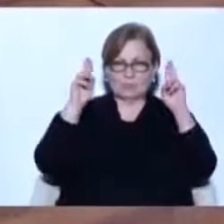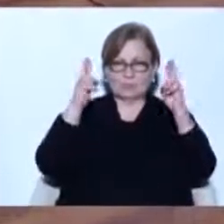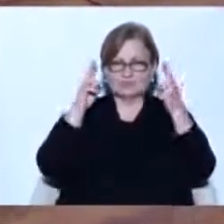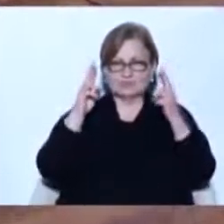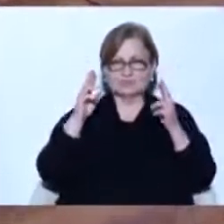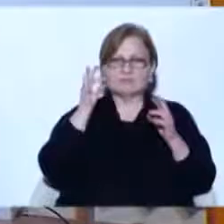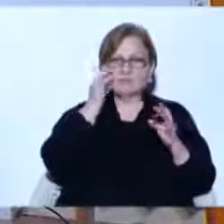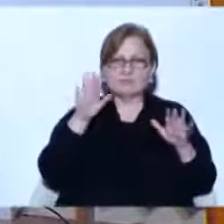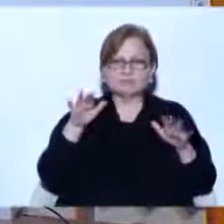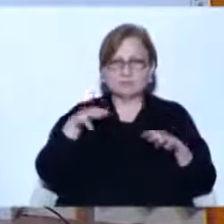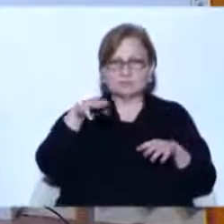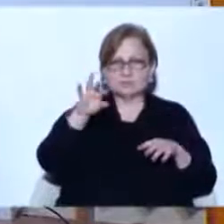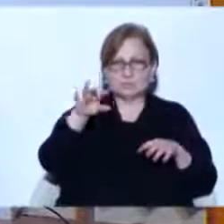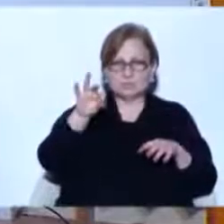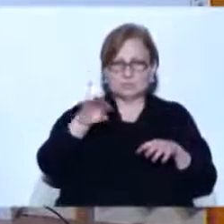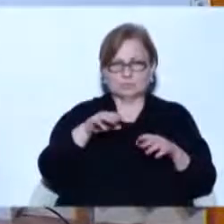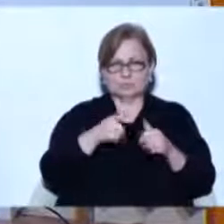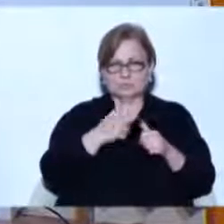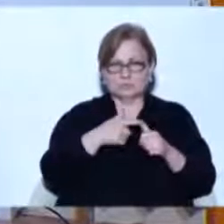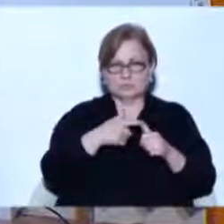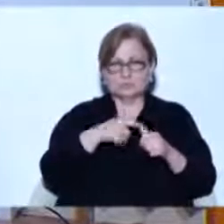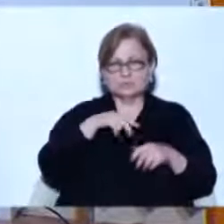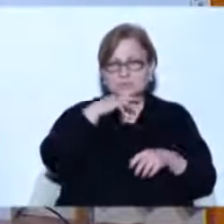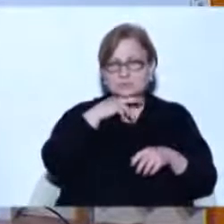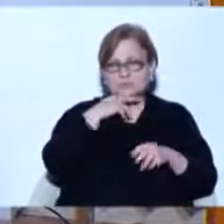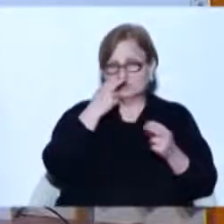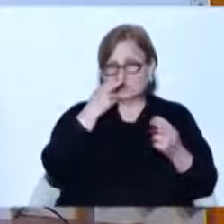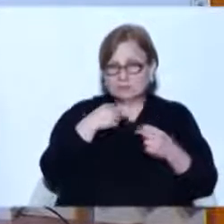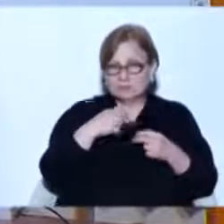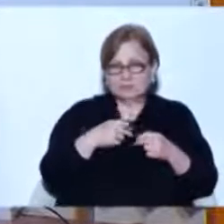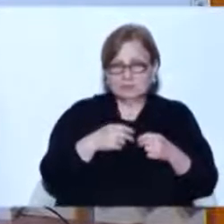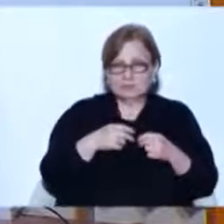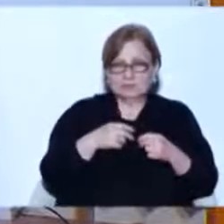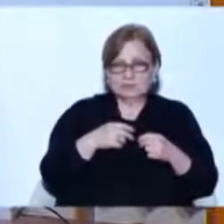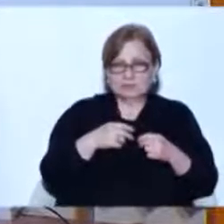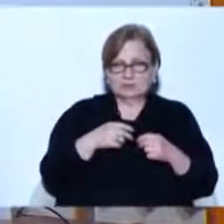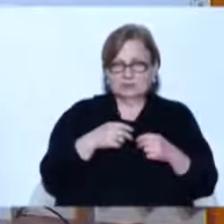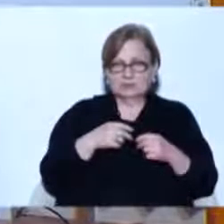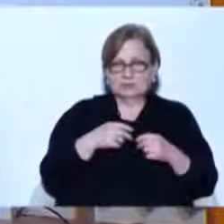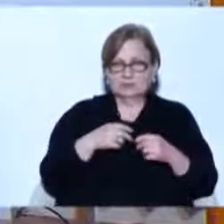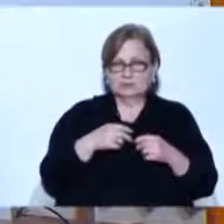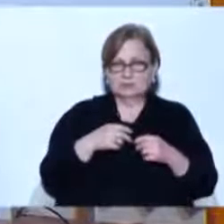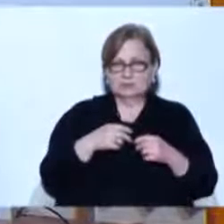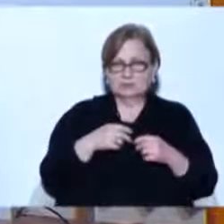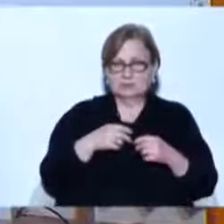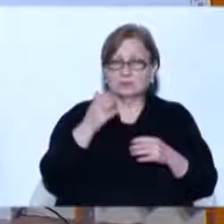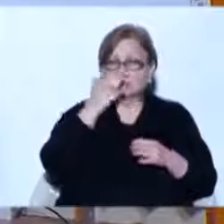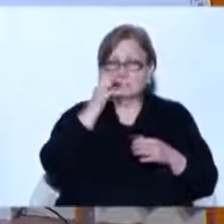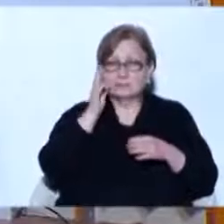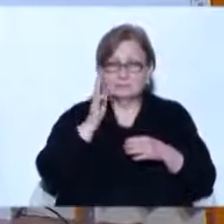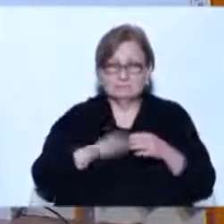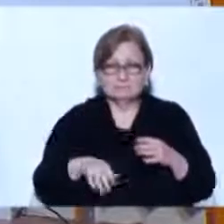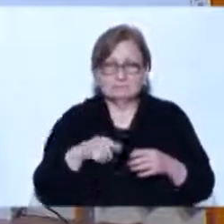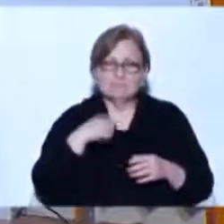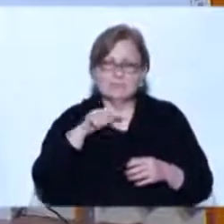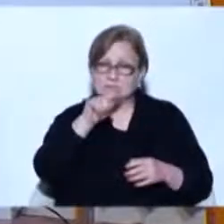ტოტო. ძალიან გთხოვ ყურადღებით მომისმინე კითხვას, რომ დავასრულებთ